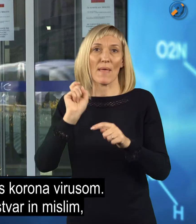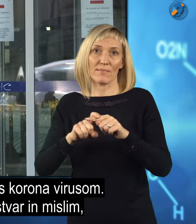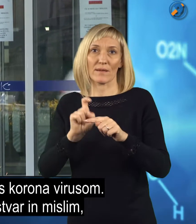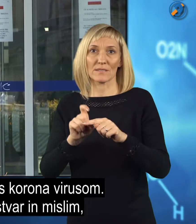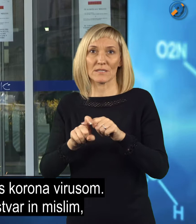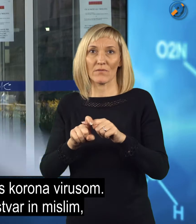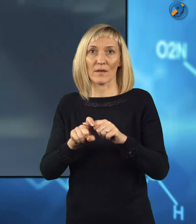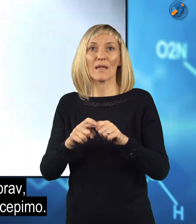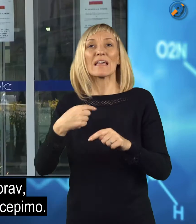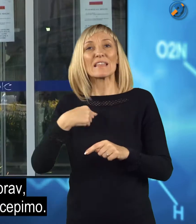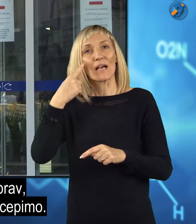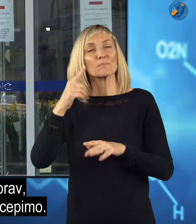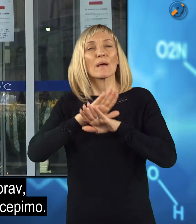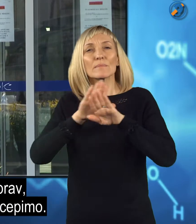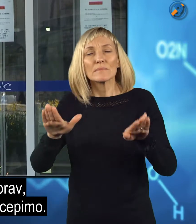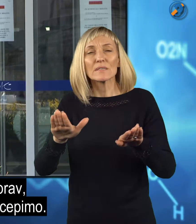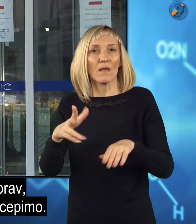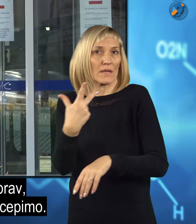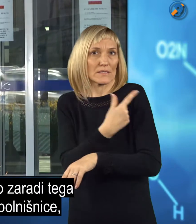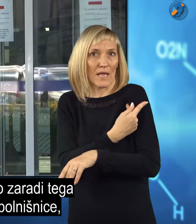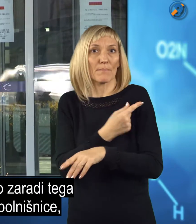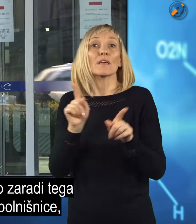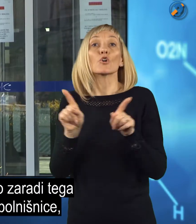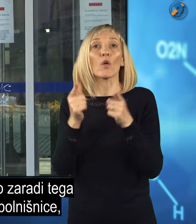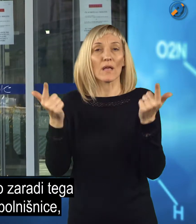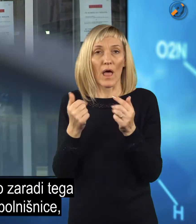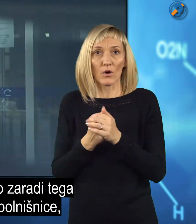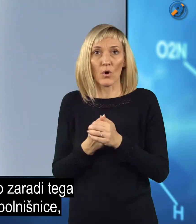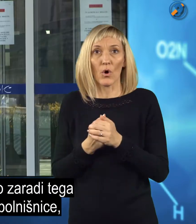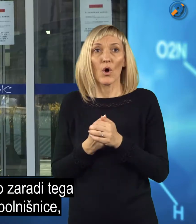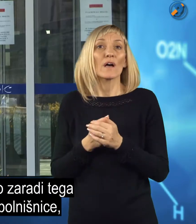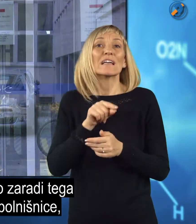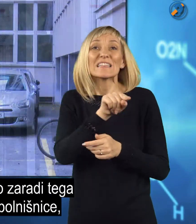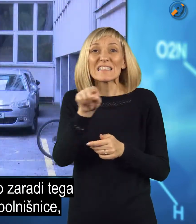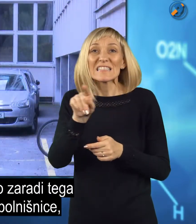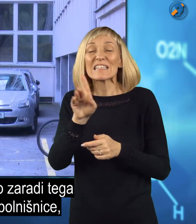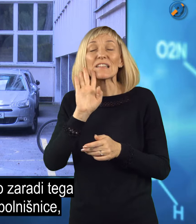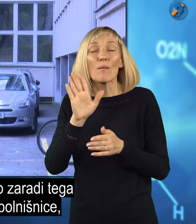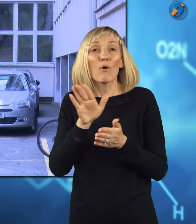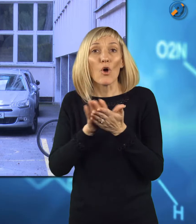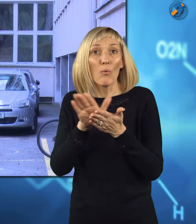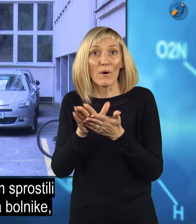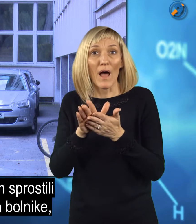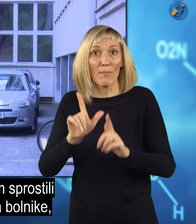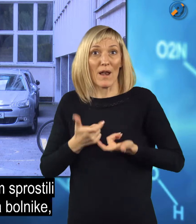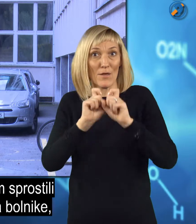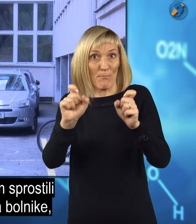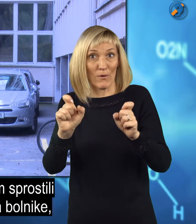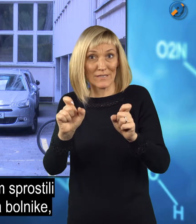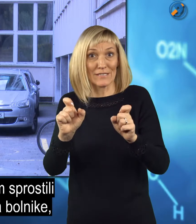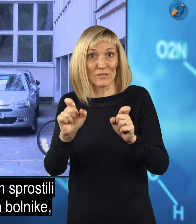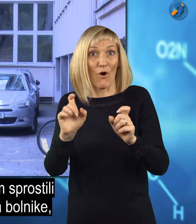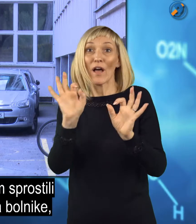pametna stvar in mislim, da je prav, da se vsi cepimo, kar se da. Vsi, ki ne bojo za tega rabili bolnice, bomo